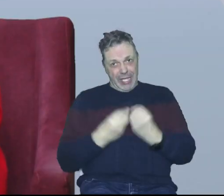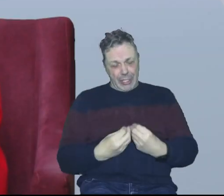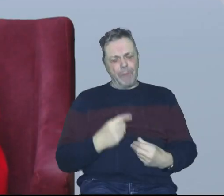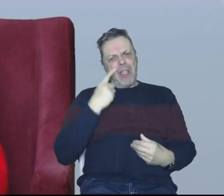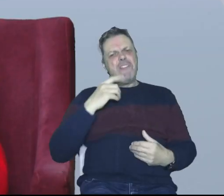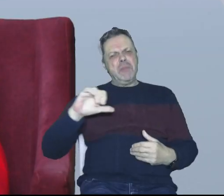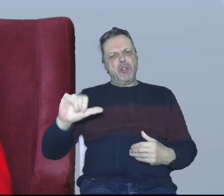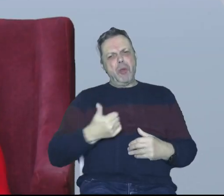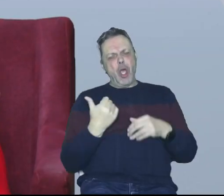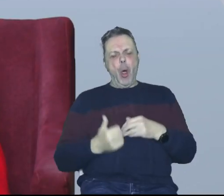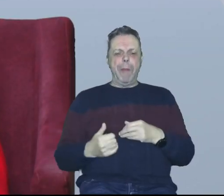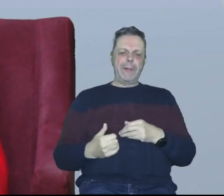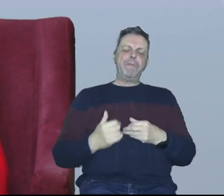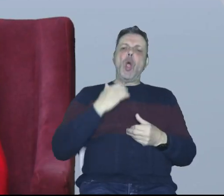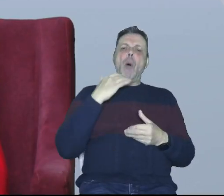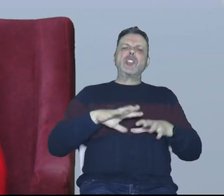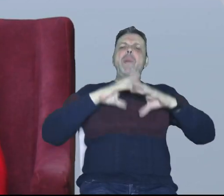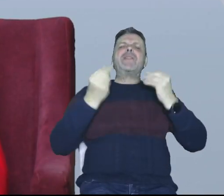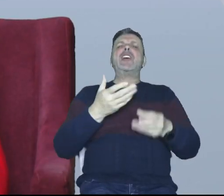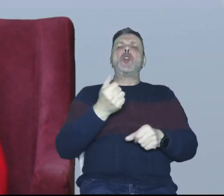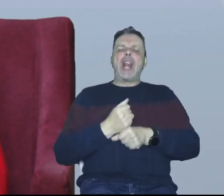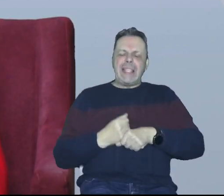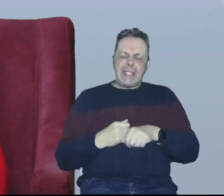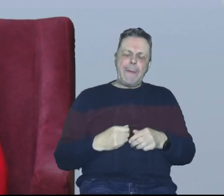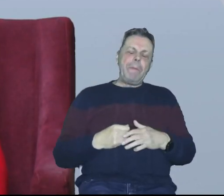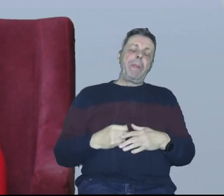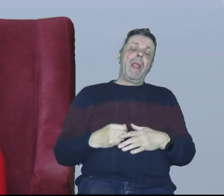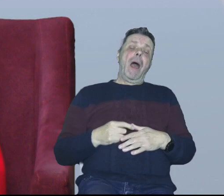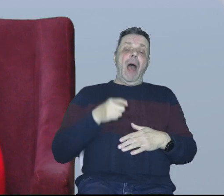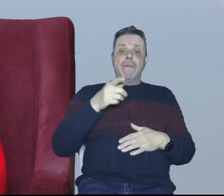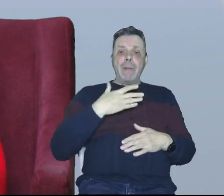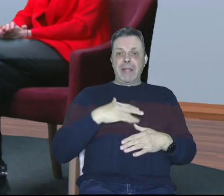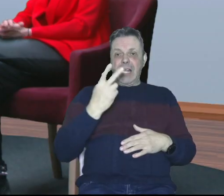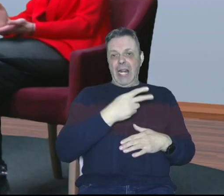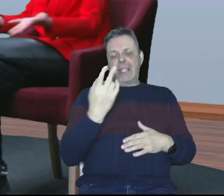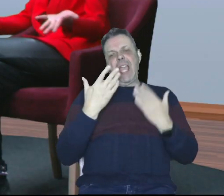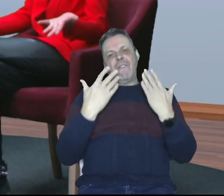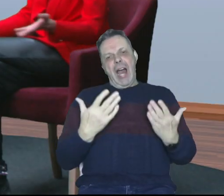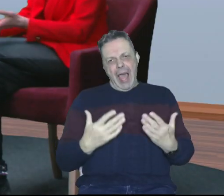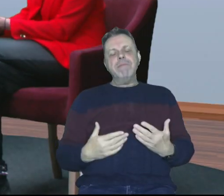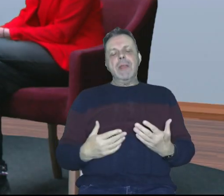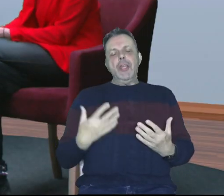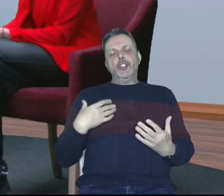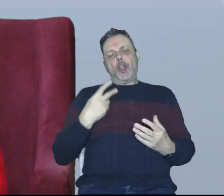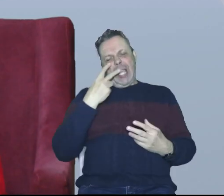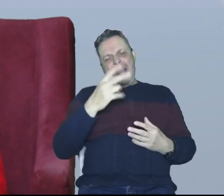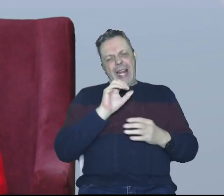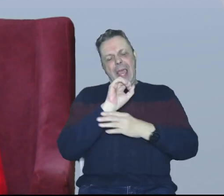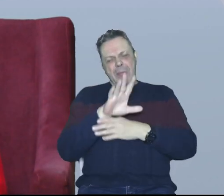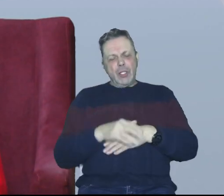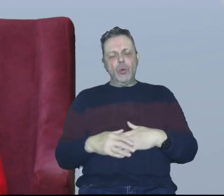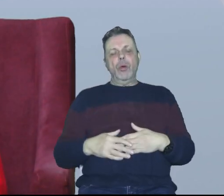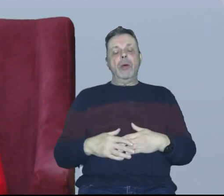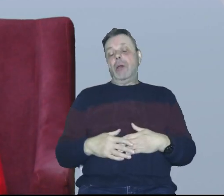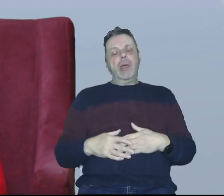bili sa nama. Mi se sigurno vidimo ponovo s obzirom na sve što vi radite i što ćete raditi. A vama, dragi gledatelji, hvala što ste bili uz